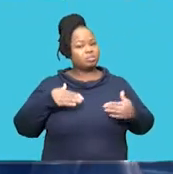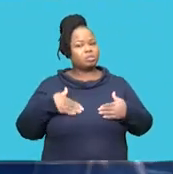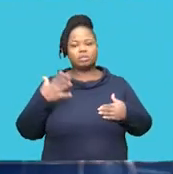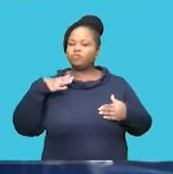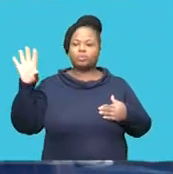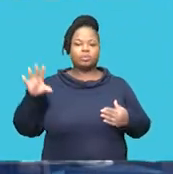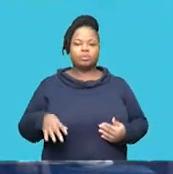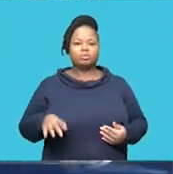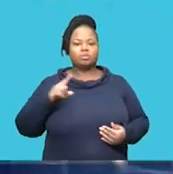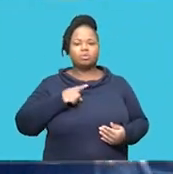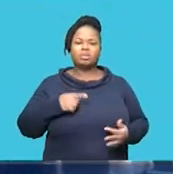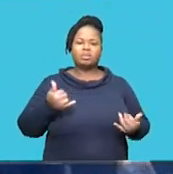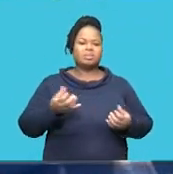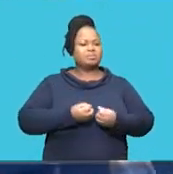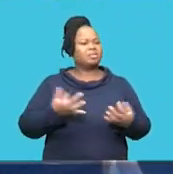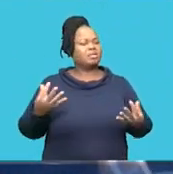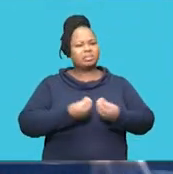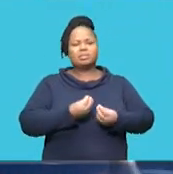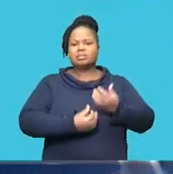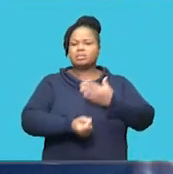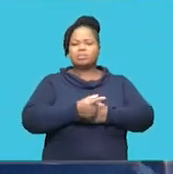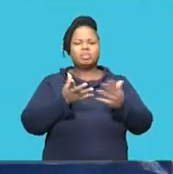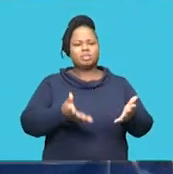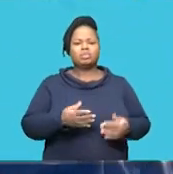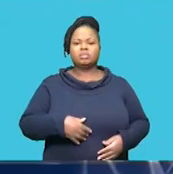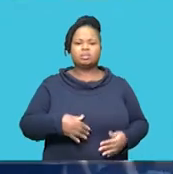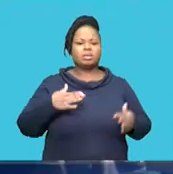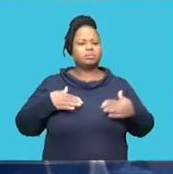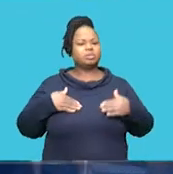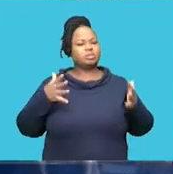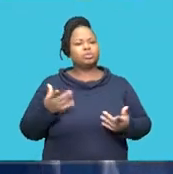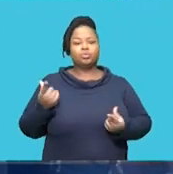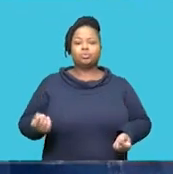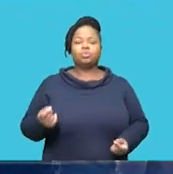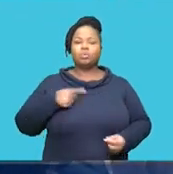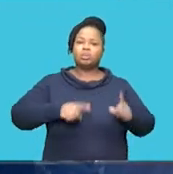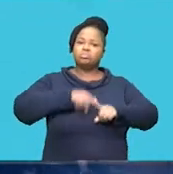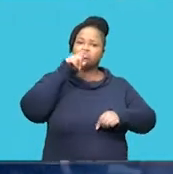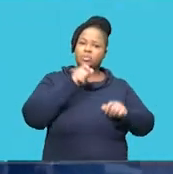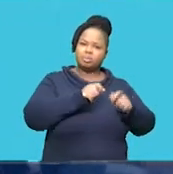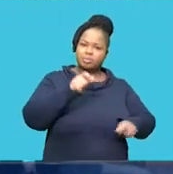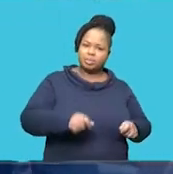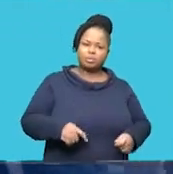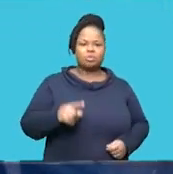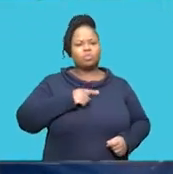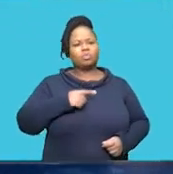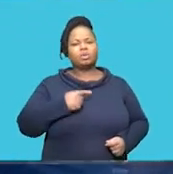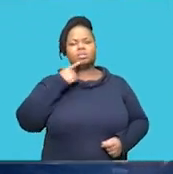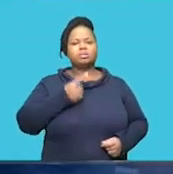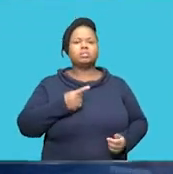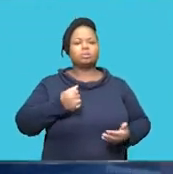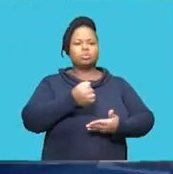asisamfuni ngoba manje seziziningi izinto ezenzekayo la zikhostwa u-administrator. Uqosha kwabasebenzi la. Ubaqoshela ukupheka